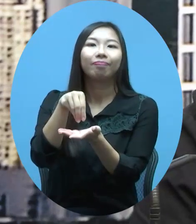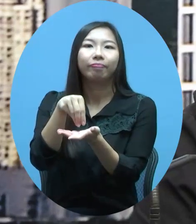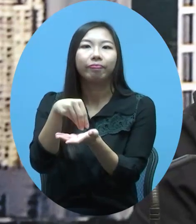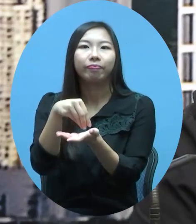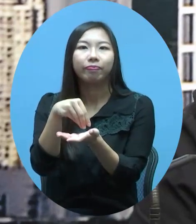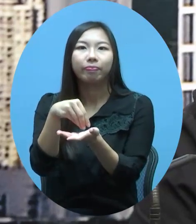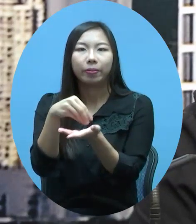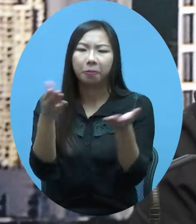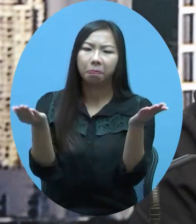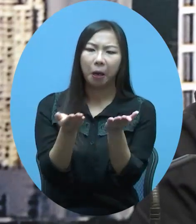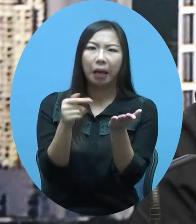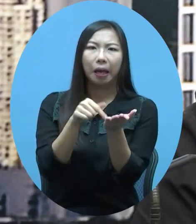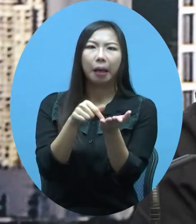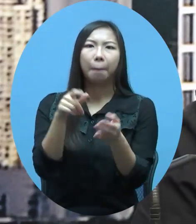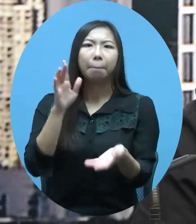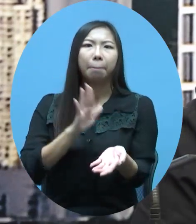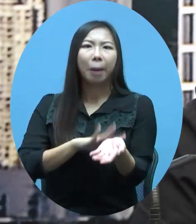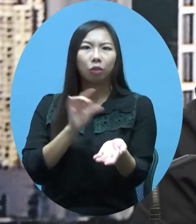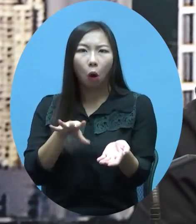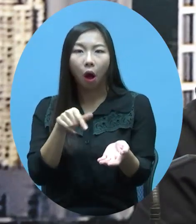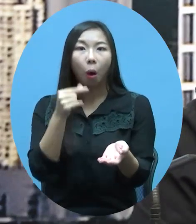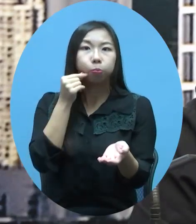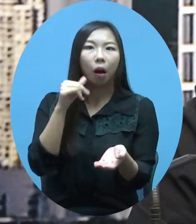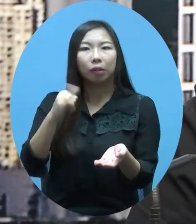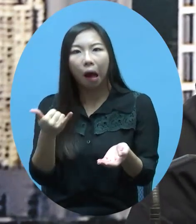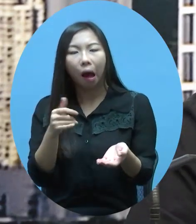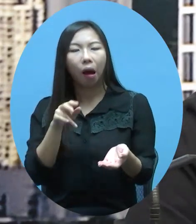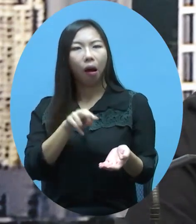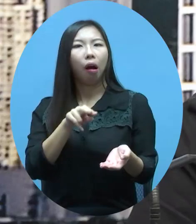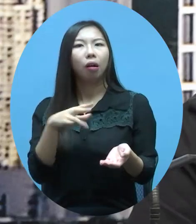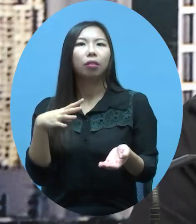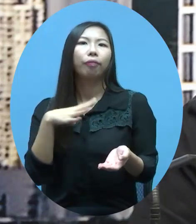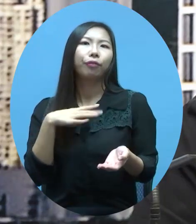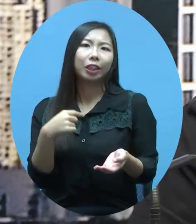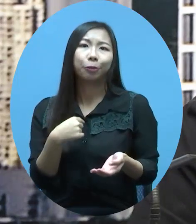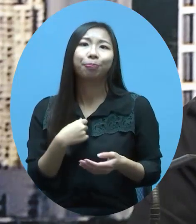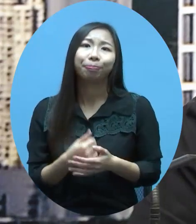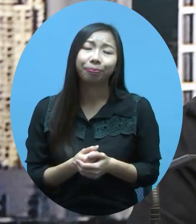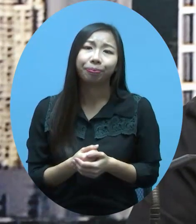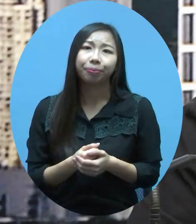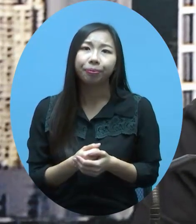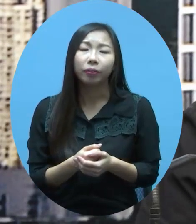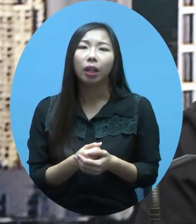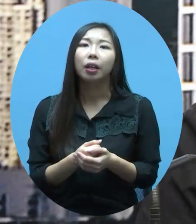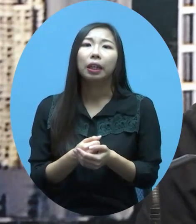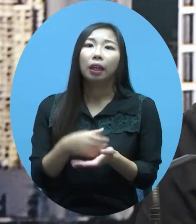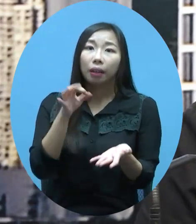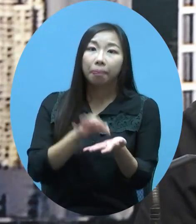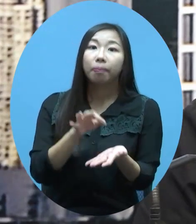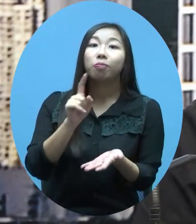對緊啲係咩嘅病毒，即係究竟係生定係死啦嚇。咁嗰個位置咧，因為我